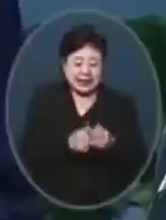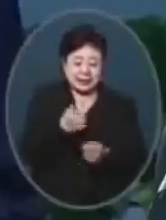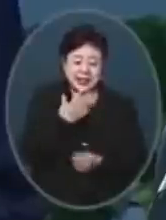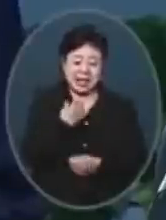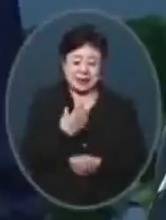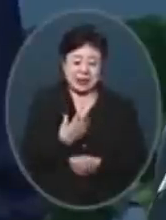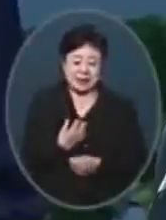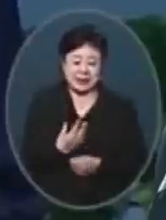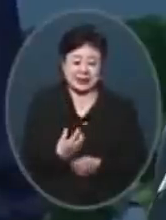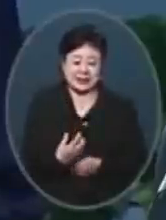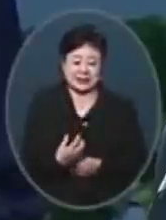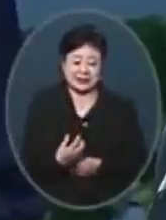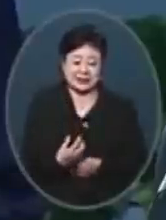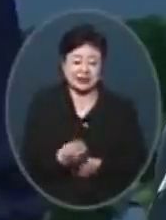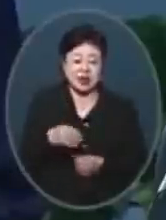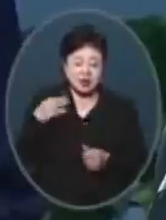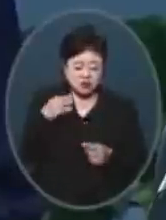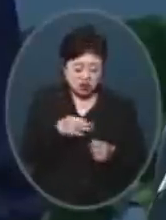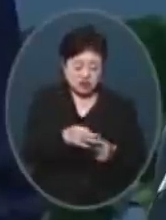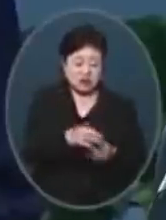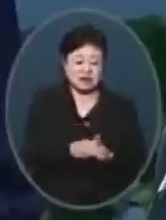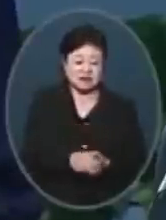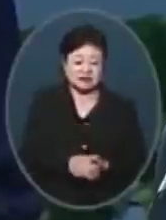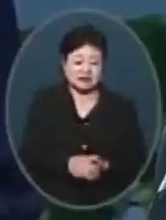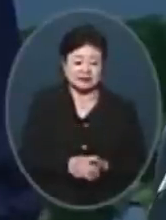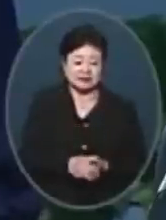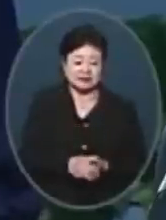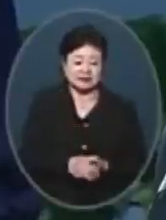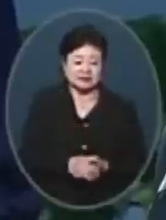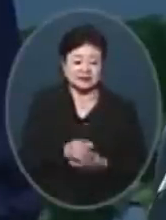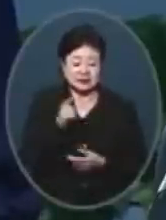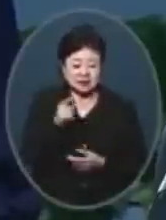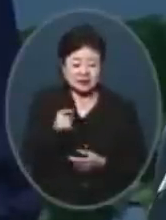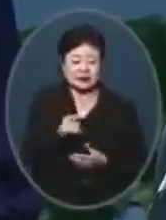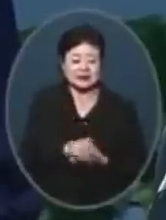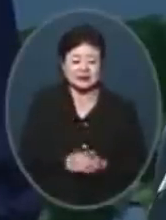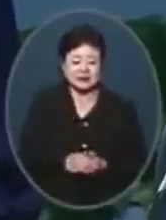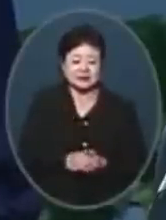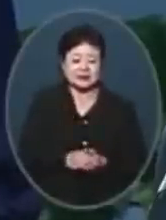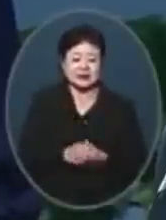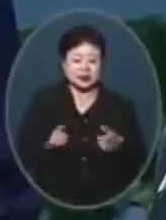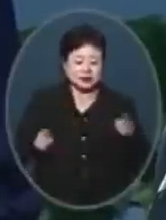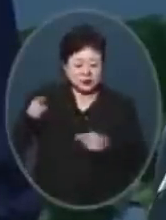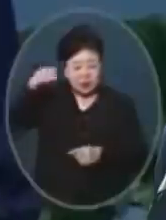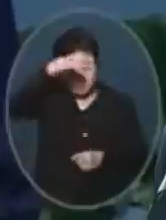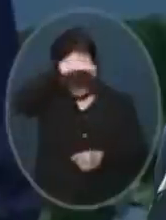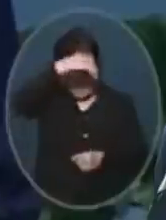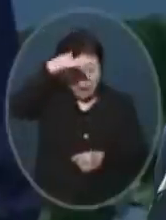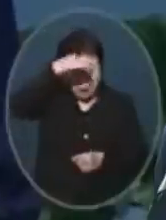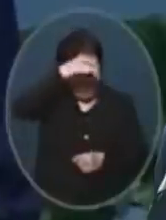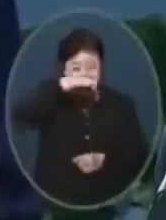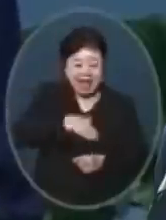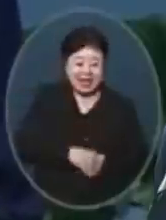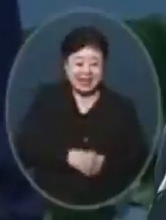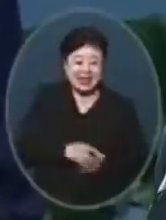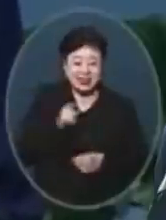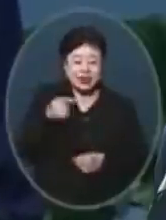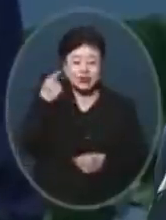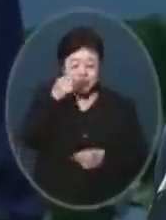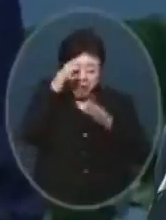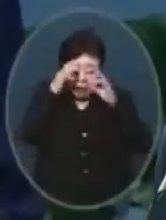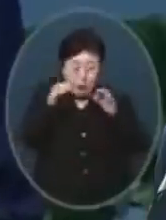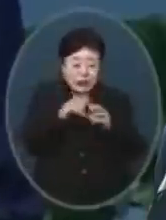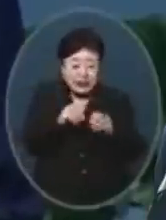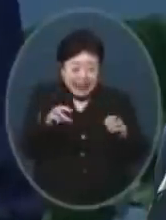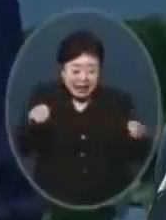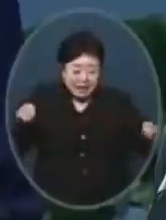아브라함을 불러내어서 너는 동서남북을 바라보라. 내 눈에 보이는